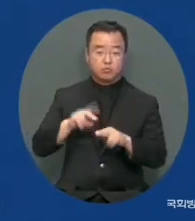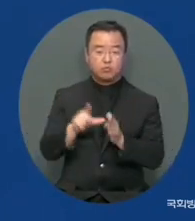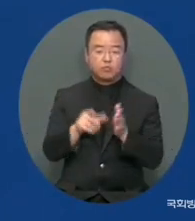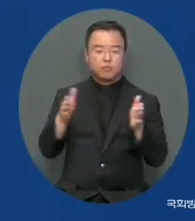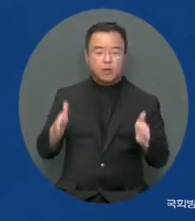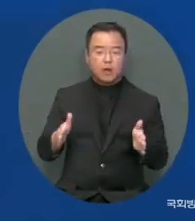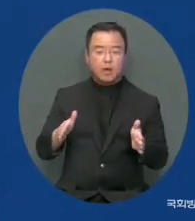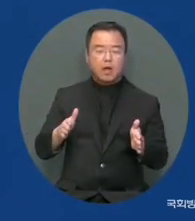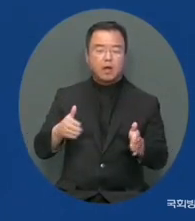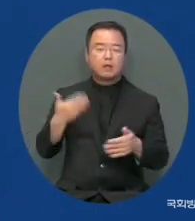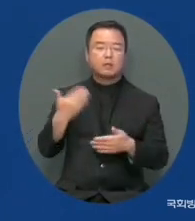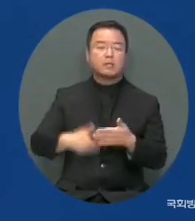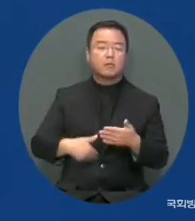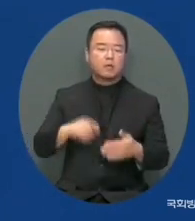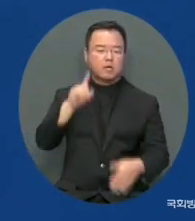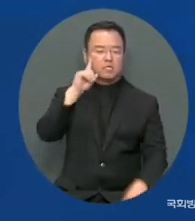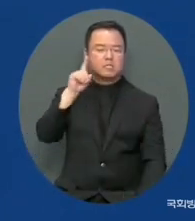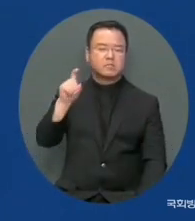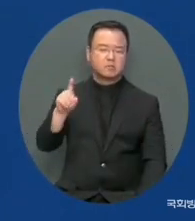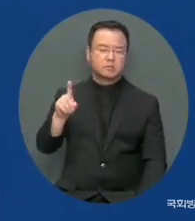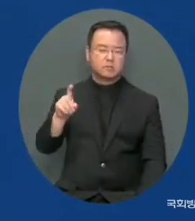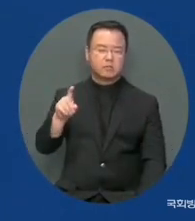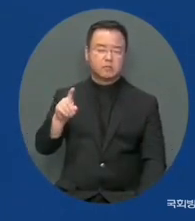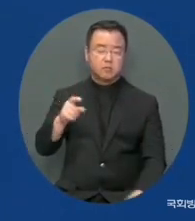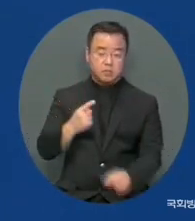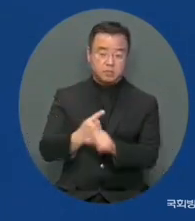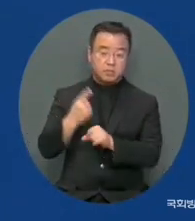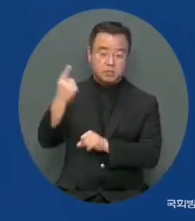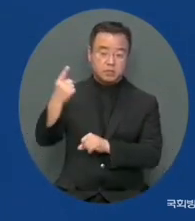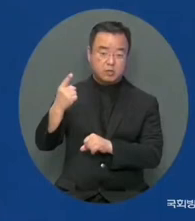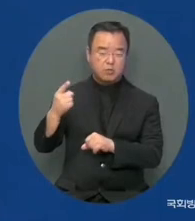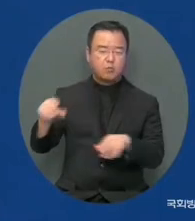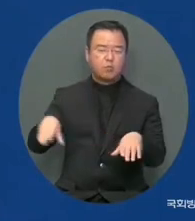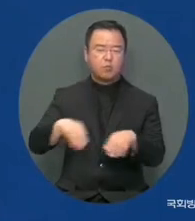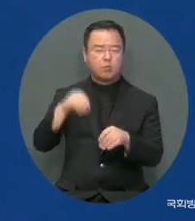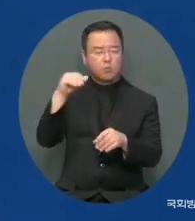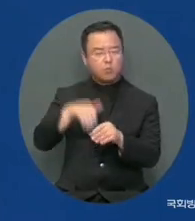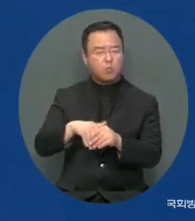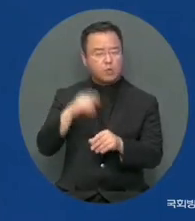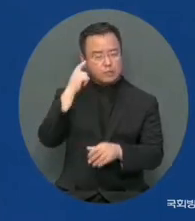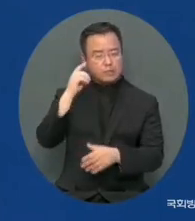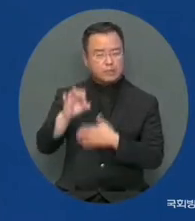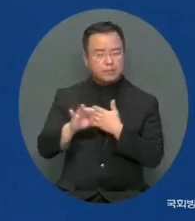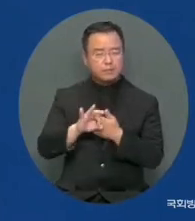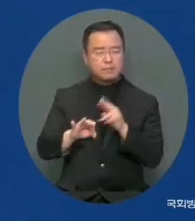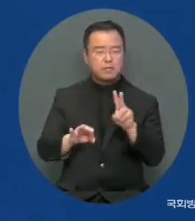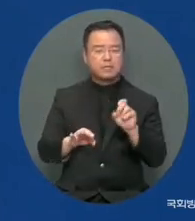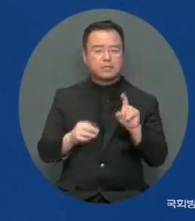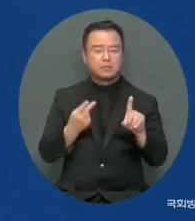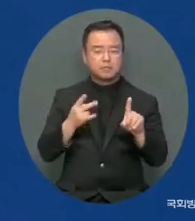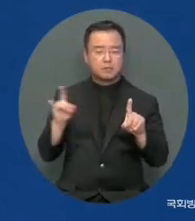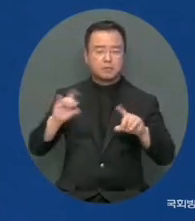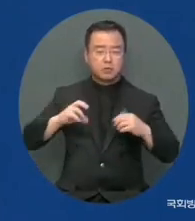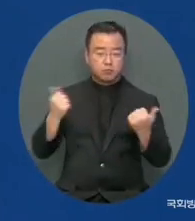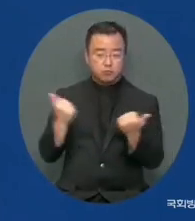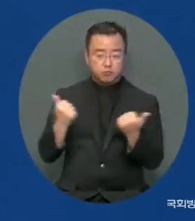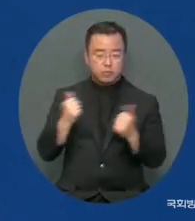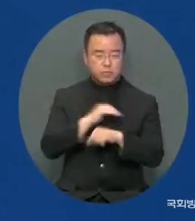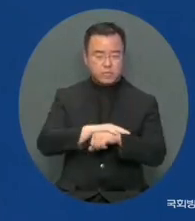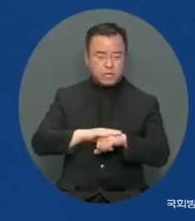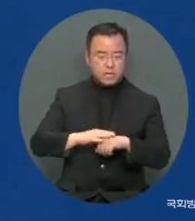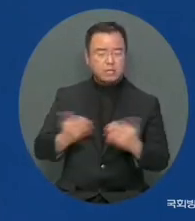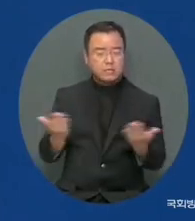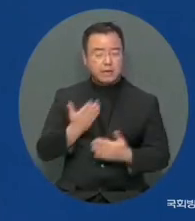남지 않았습니다. 임박한 내년 총선을 고려하면 21대 국회가 제대로 일할 수 있는 시간이 많지